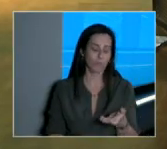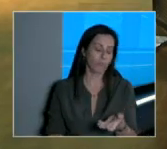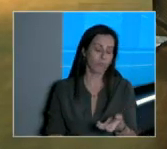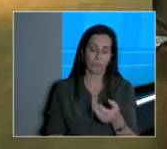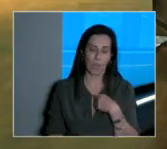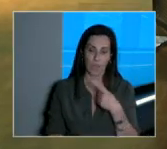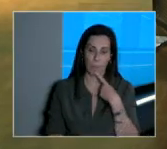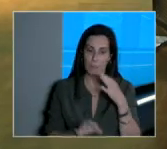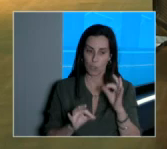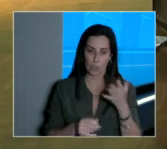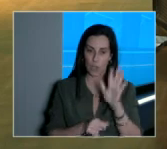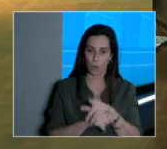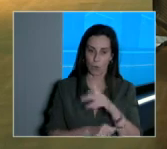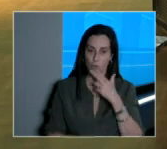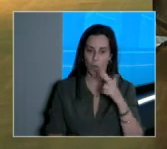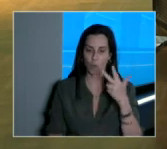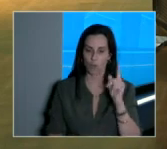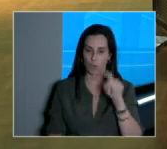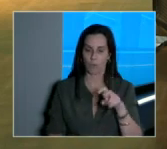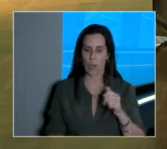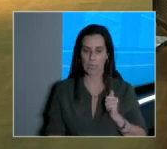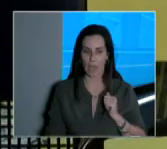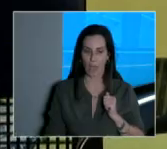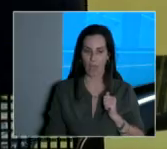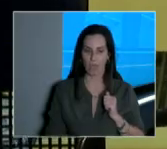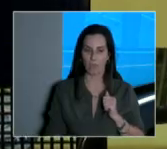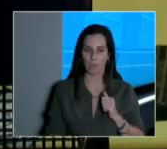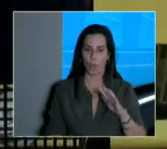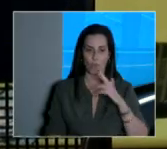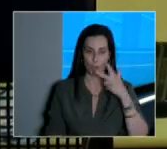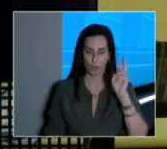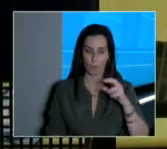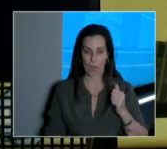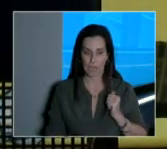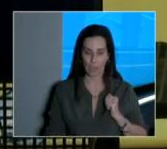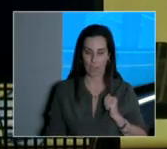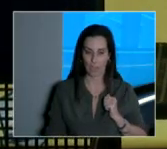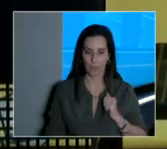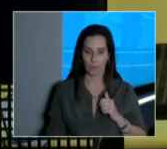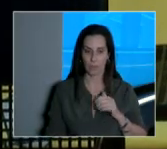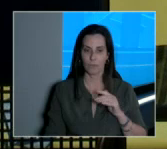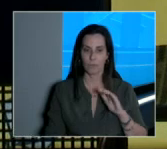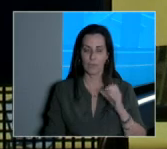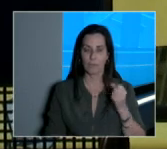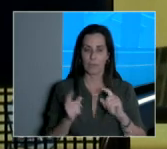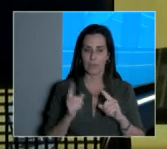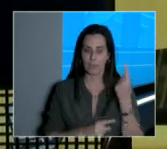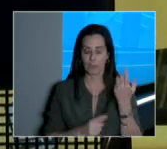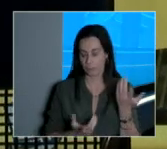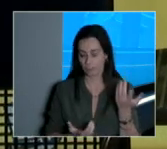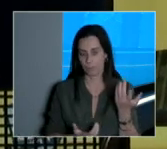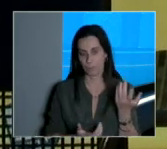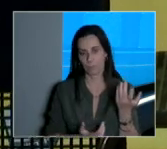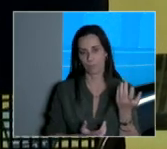זו שאלה מצוינת. אני אגיד לך בדיוק איך זה ישפיע עליך בעוד 3 שנים שתתגייס. בעוד 3 שנים שתתגייס, אם הולך לקרות מה שאנחנו רואים